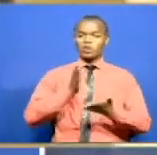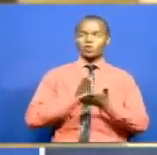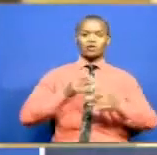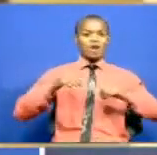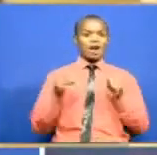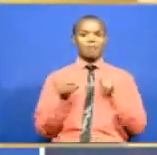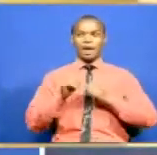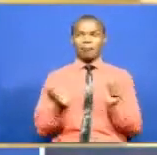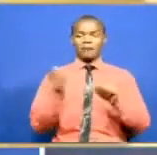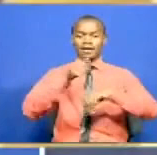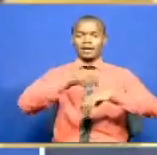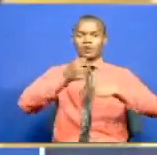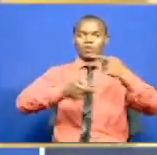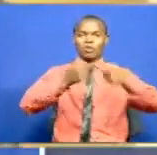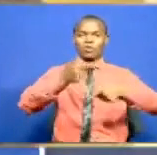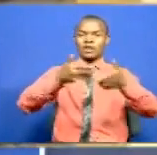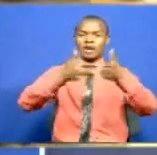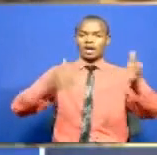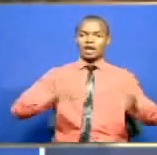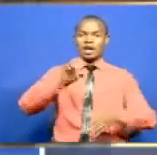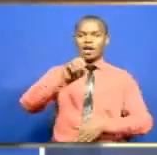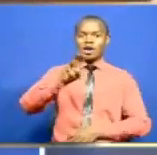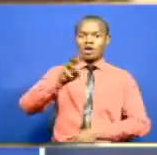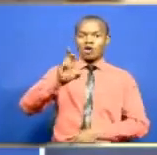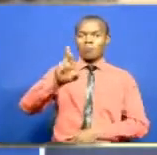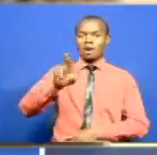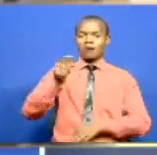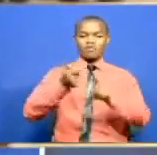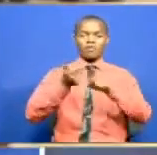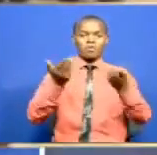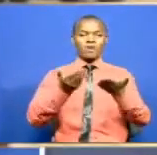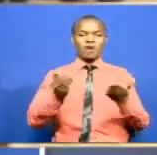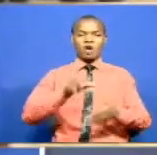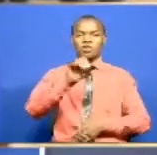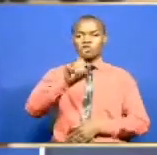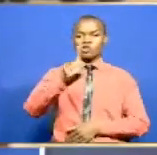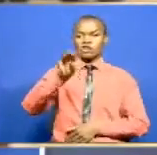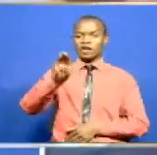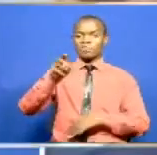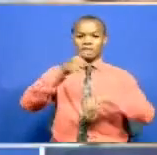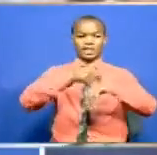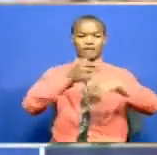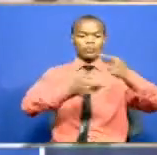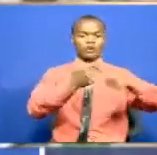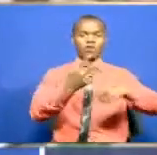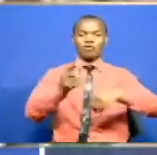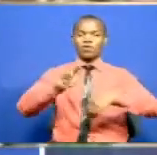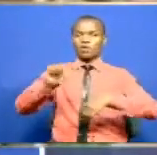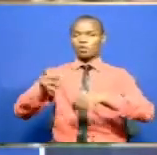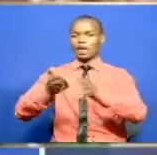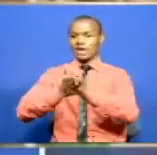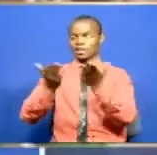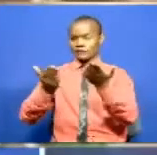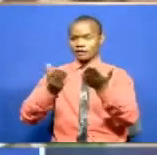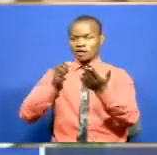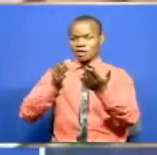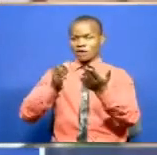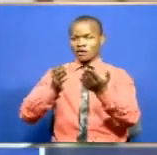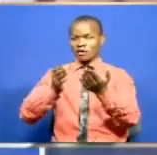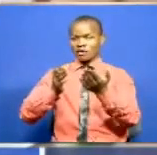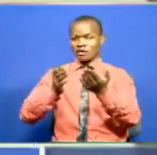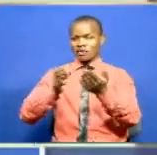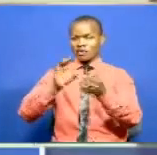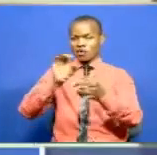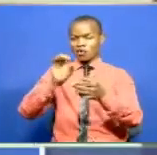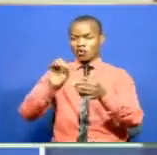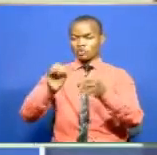kumshinda mpinzani wake wa karibu zaidi Omar Boga wa chama cha ODM kwa kura 1,487, ushindi uliopokelewa